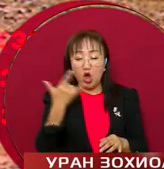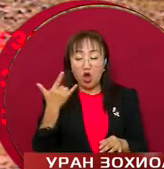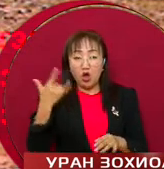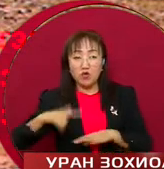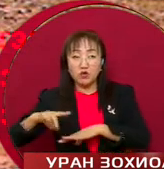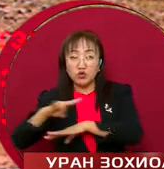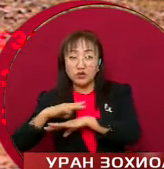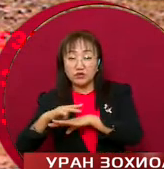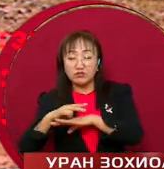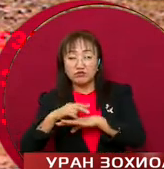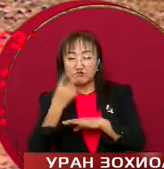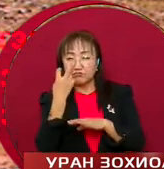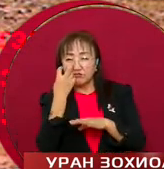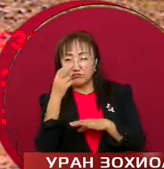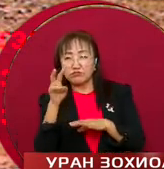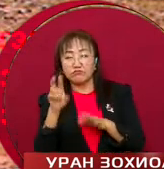харагдчихэ.